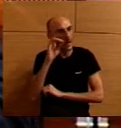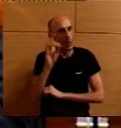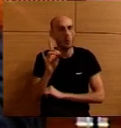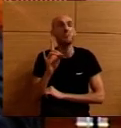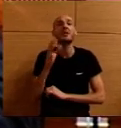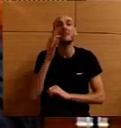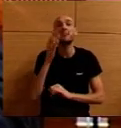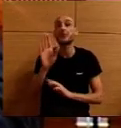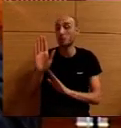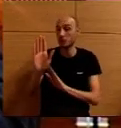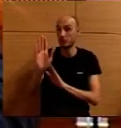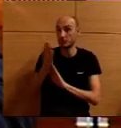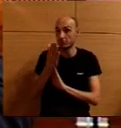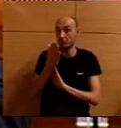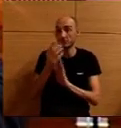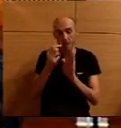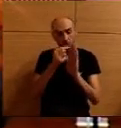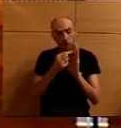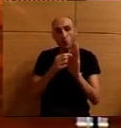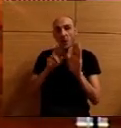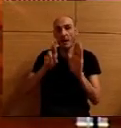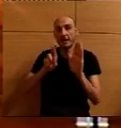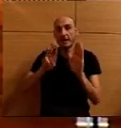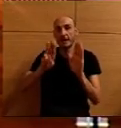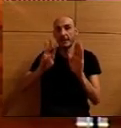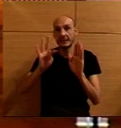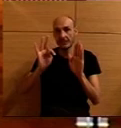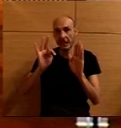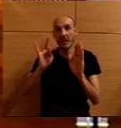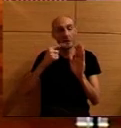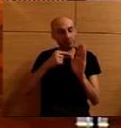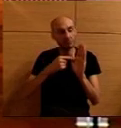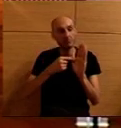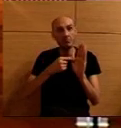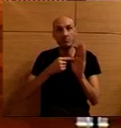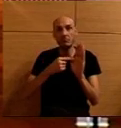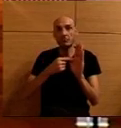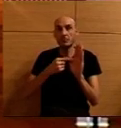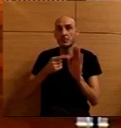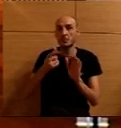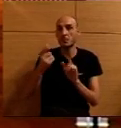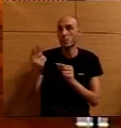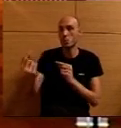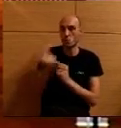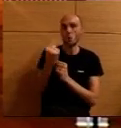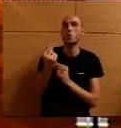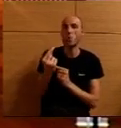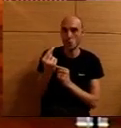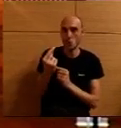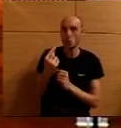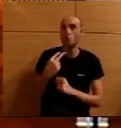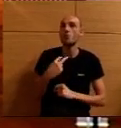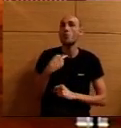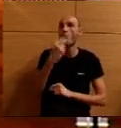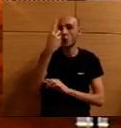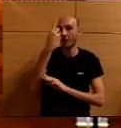s'intervé en un punt de la RPT i se llança, se tira encara per part del que fa de portaveu d'un grup